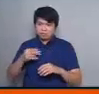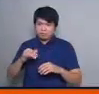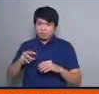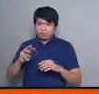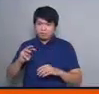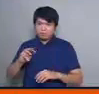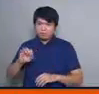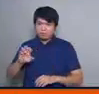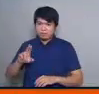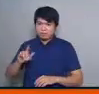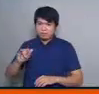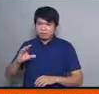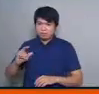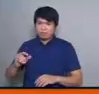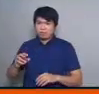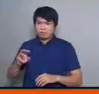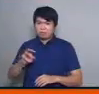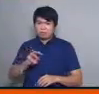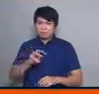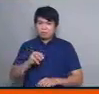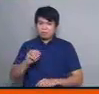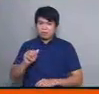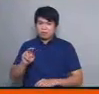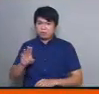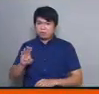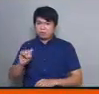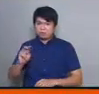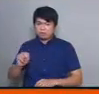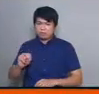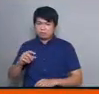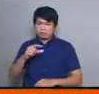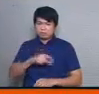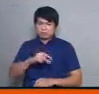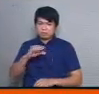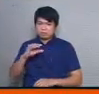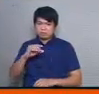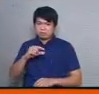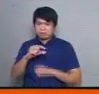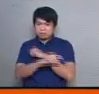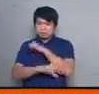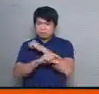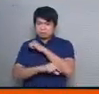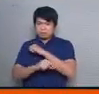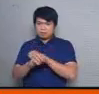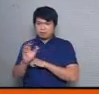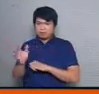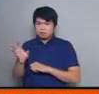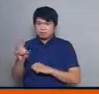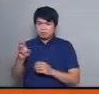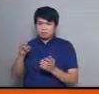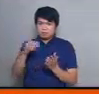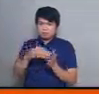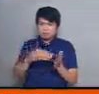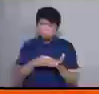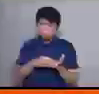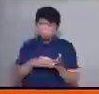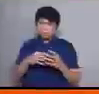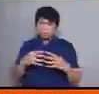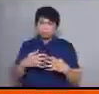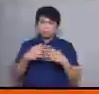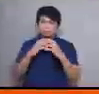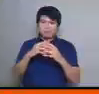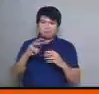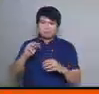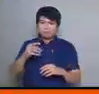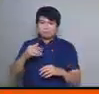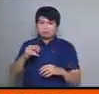Gen Corporation sa Mauban, Quezon. Sa tulong ng 56.2 billion pesos na planta na tinayo ng MGen